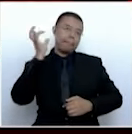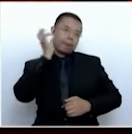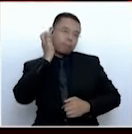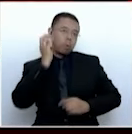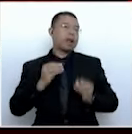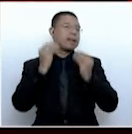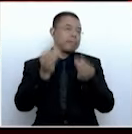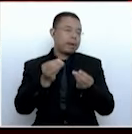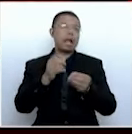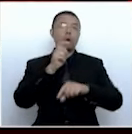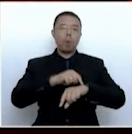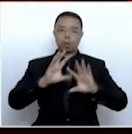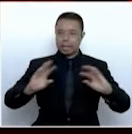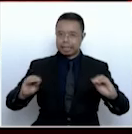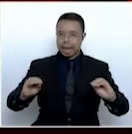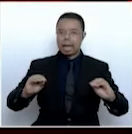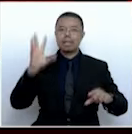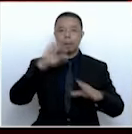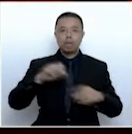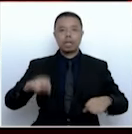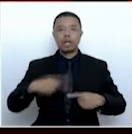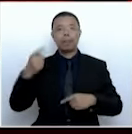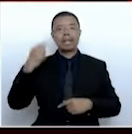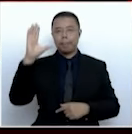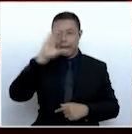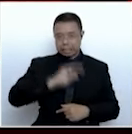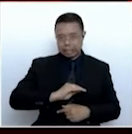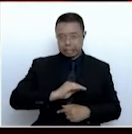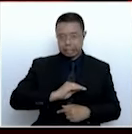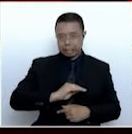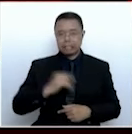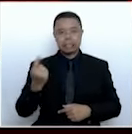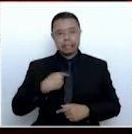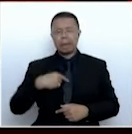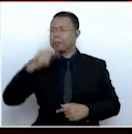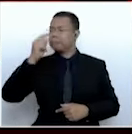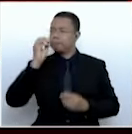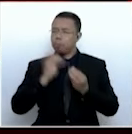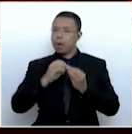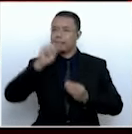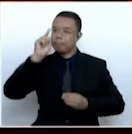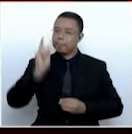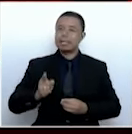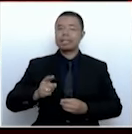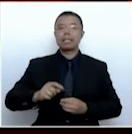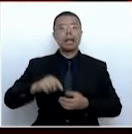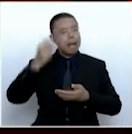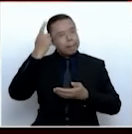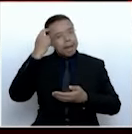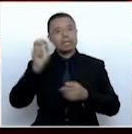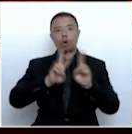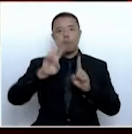dipenuhi dalam pekerjaan dan kehidupan sehari-hari. Kami pastikan wajib belajar